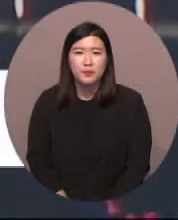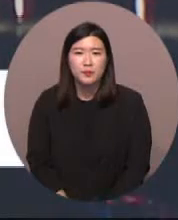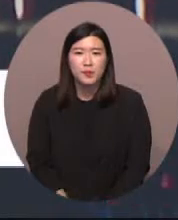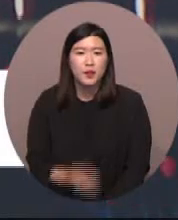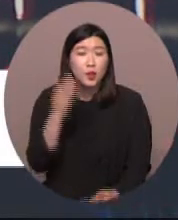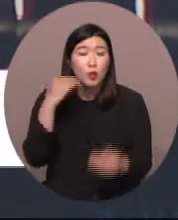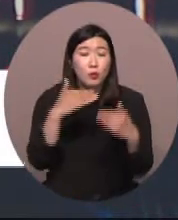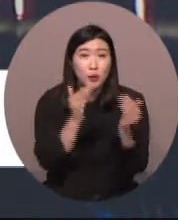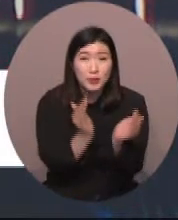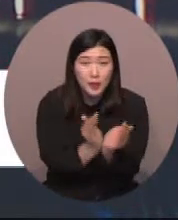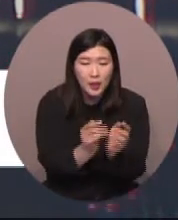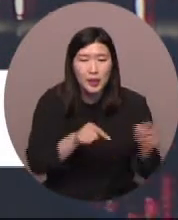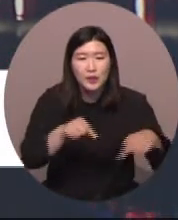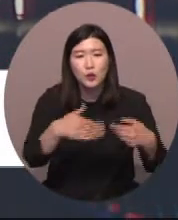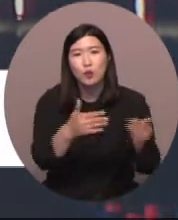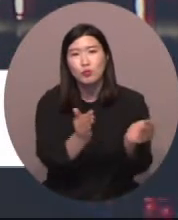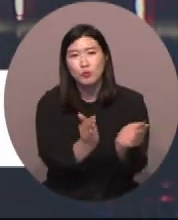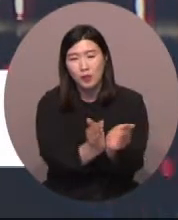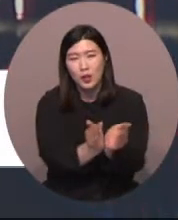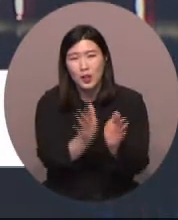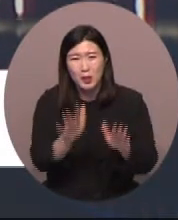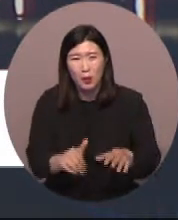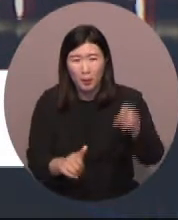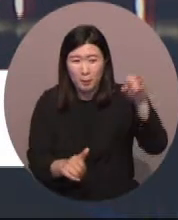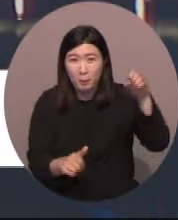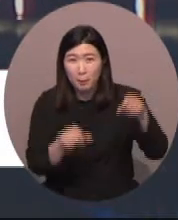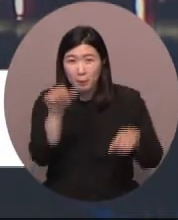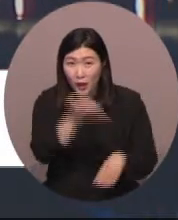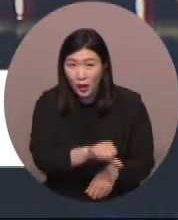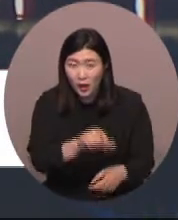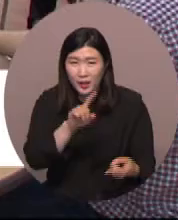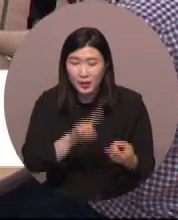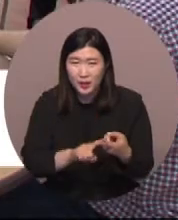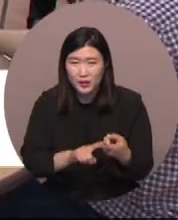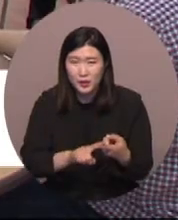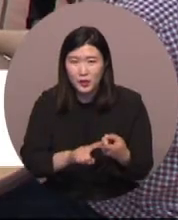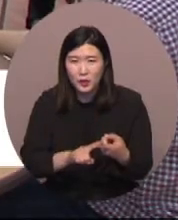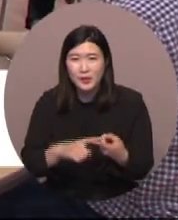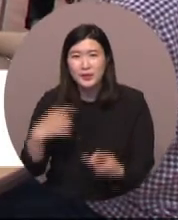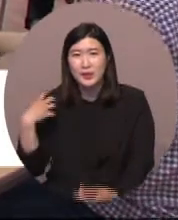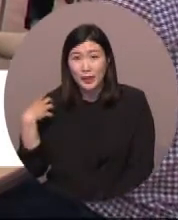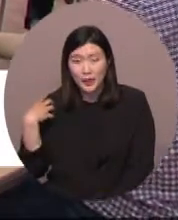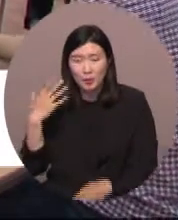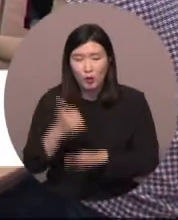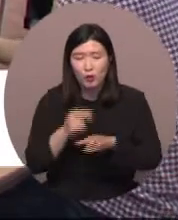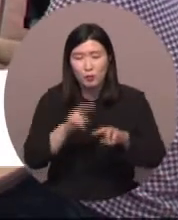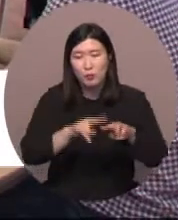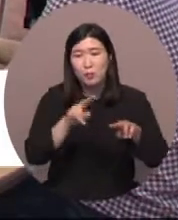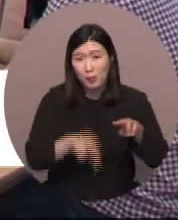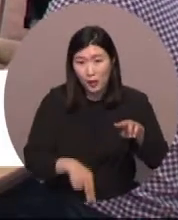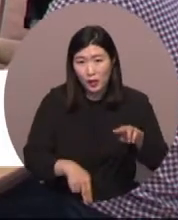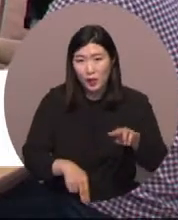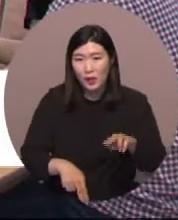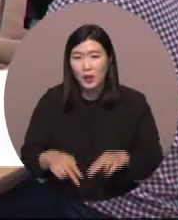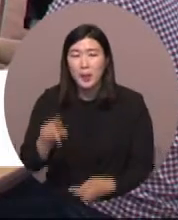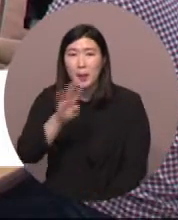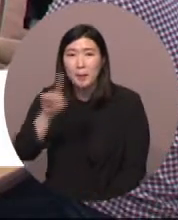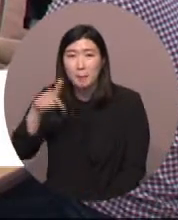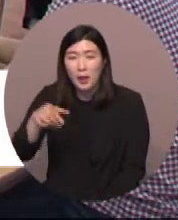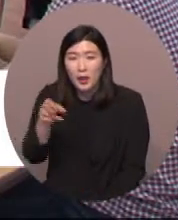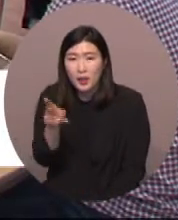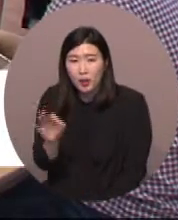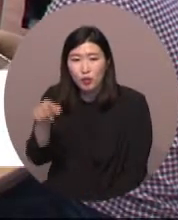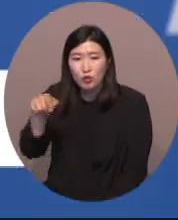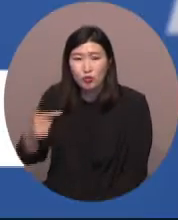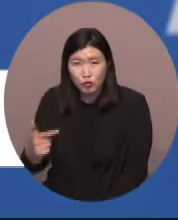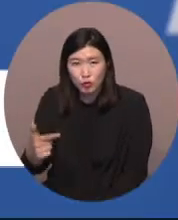더블오 민주당 지도부가 이번 지방선거 참패 대한 책임을 지고 총 사퇴를 결정한 가운데 박영순 자전 시당위원장